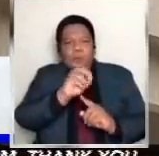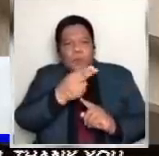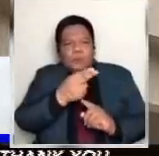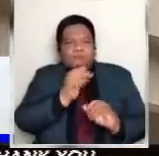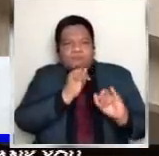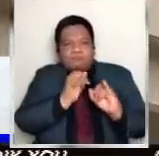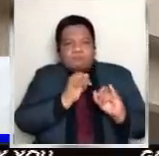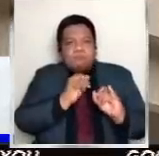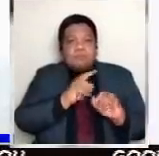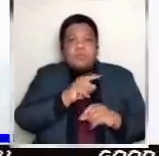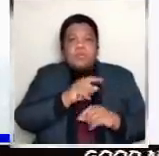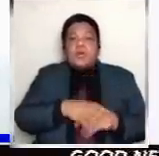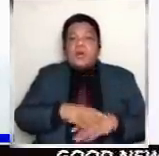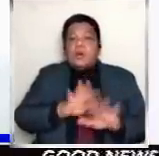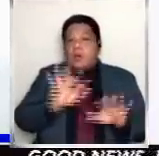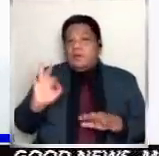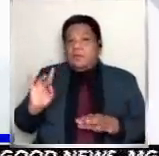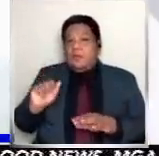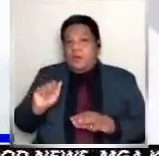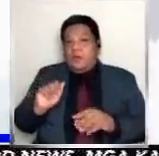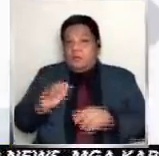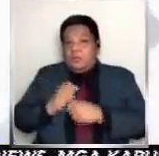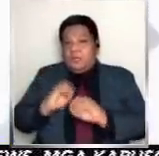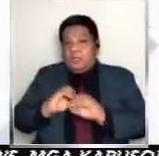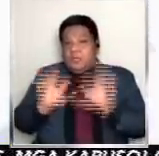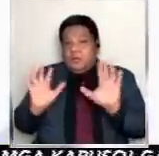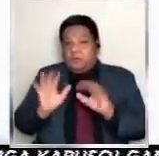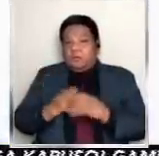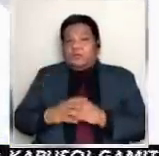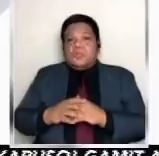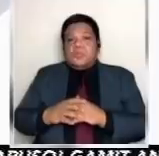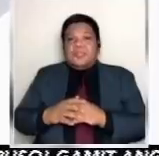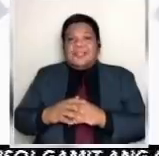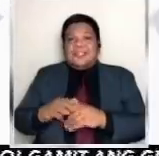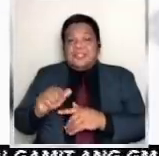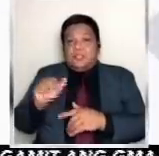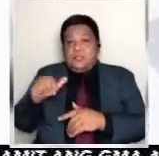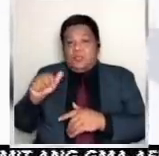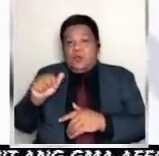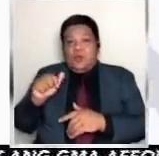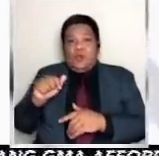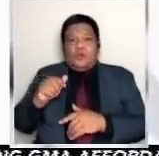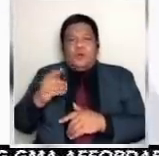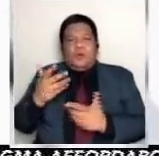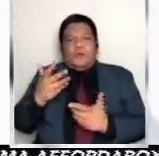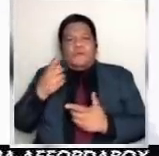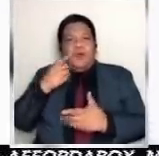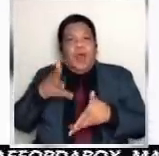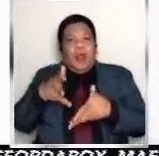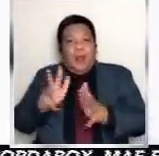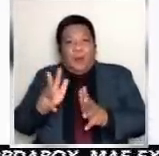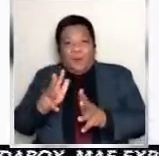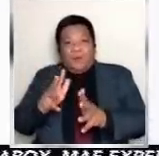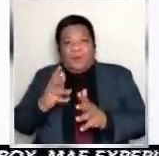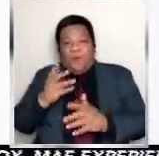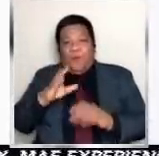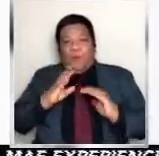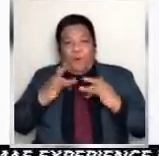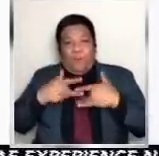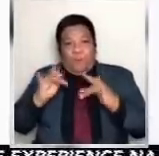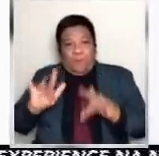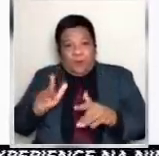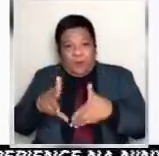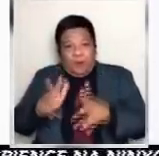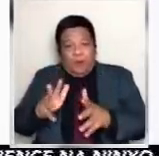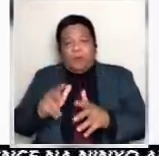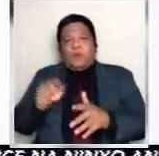ng FDA. Ang CSP, hindi siya distribution. So nakasulat doon kung ilang pasyente ang gagamitin, kung ilang tableta,